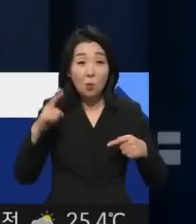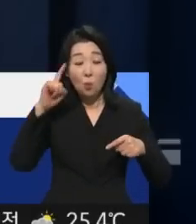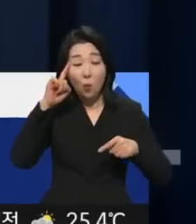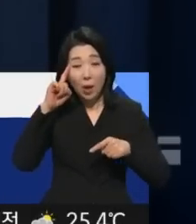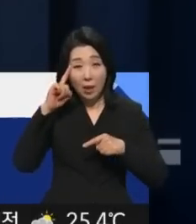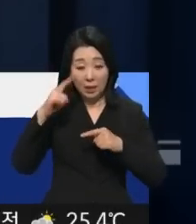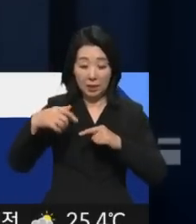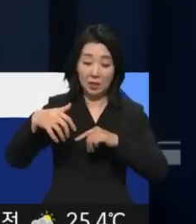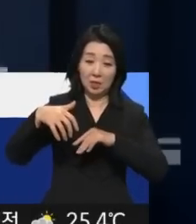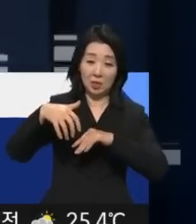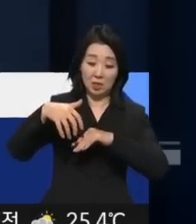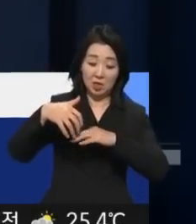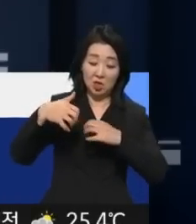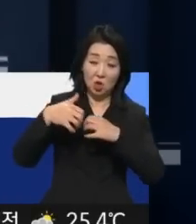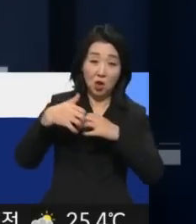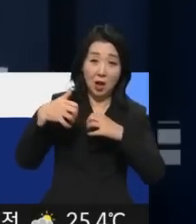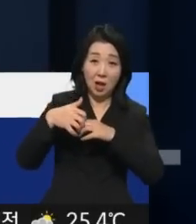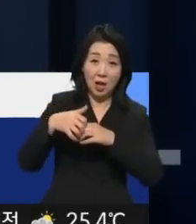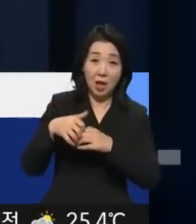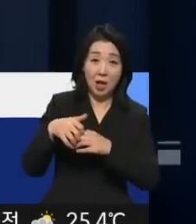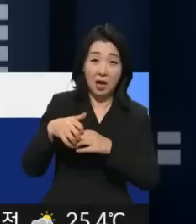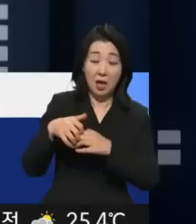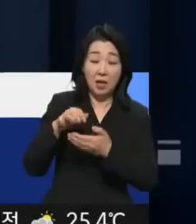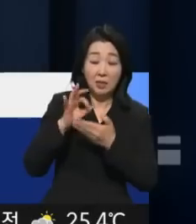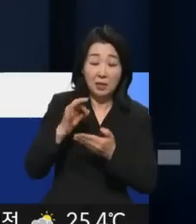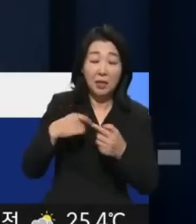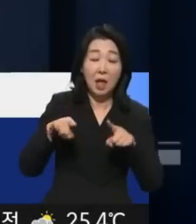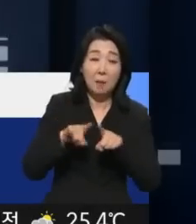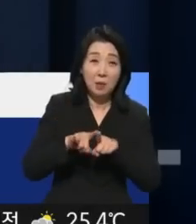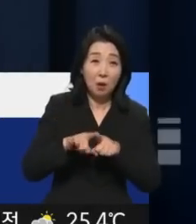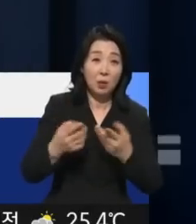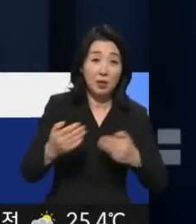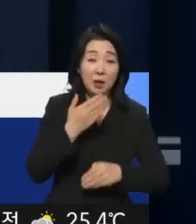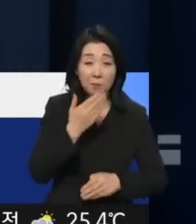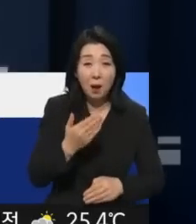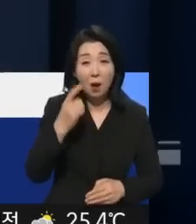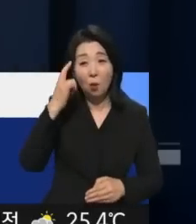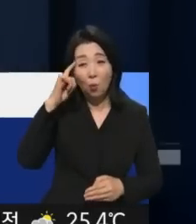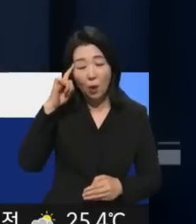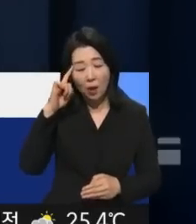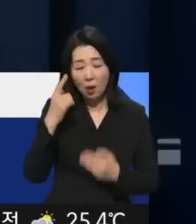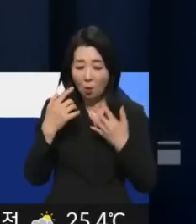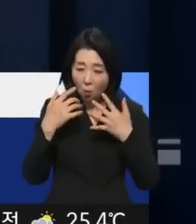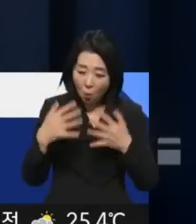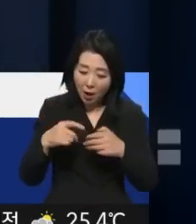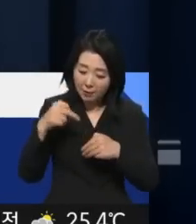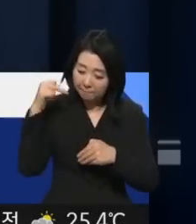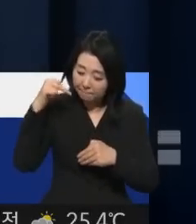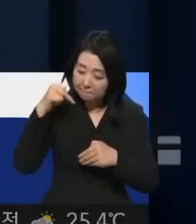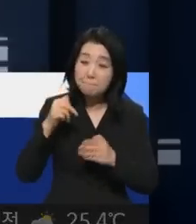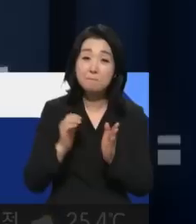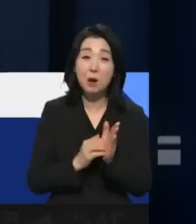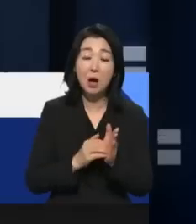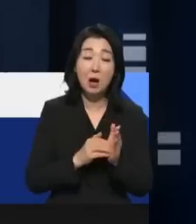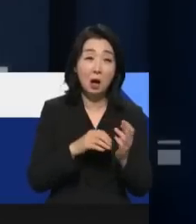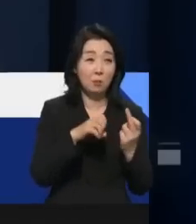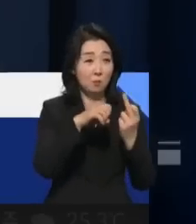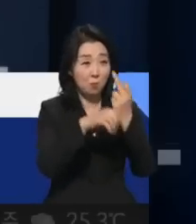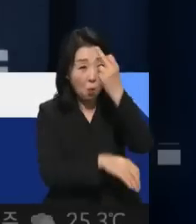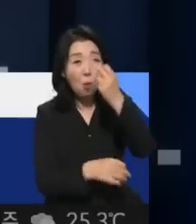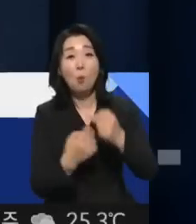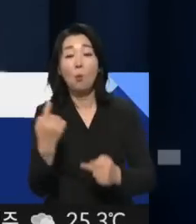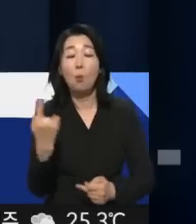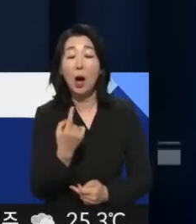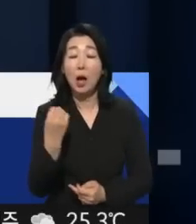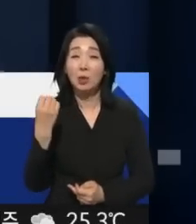상황으로 우리가 일을 하게 될 것이라고 그렇게 생각을 합니다. 그 빈틈없이 메꾸는 것이죠. 예. 한 번은 폭격기가 왔다 가고 또 한